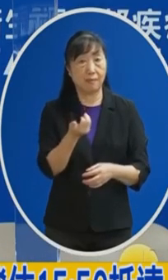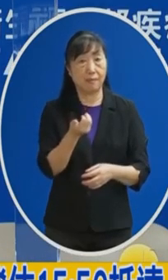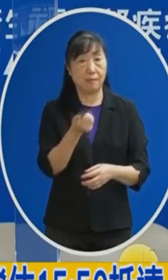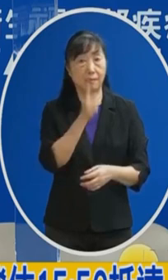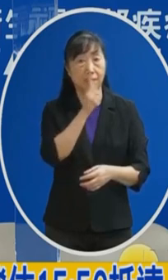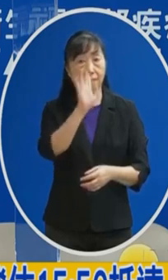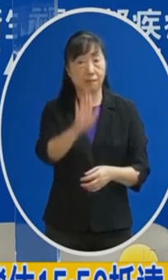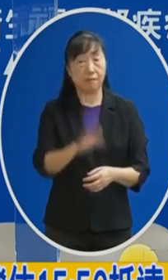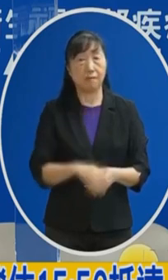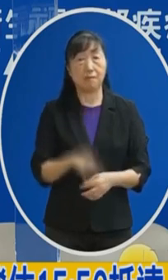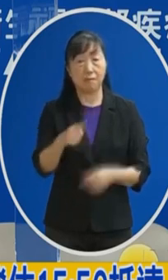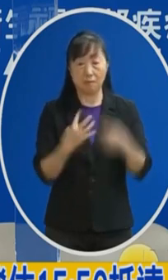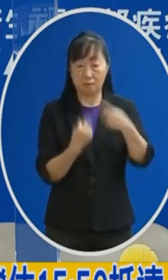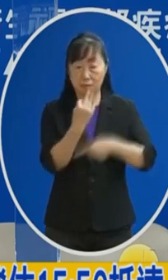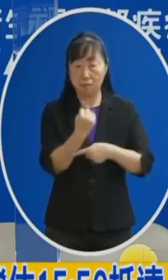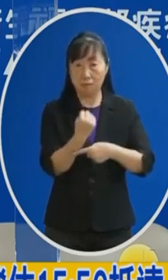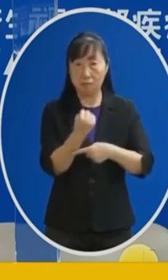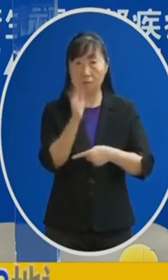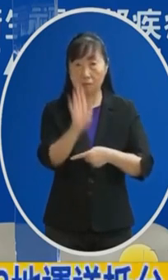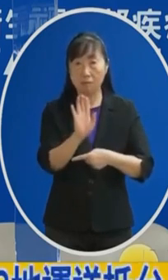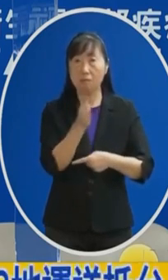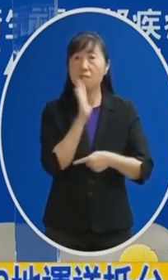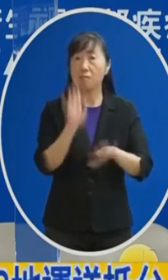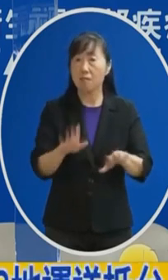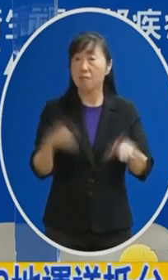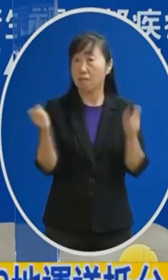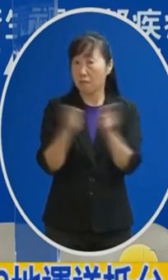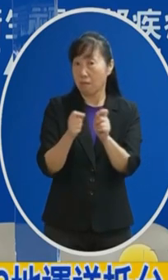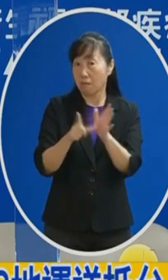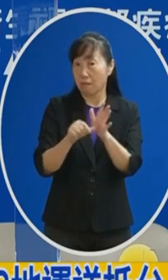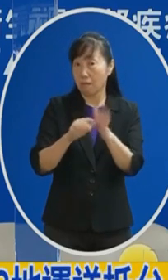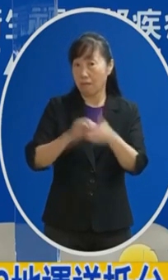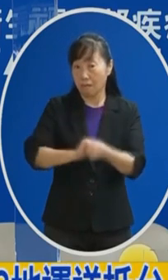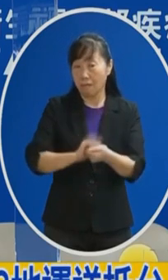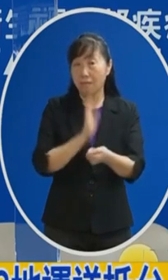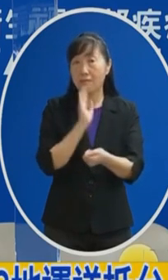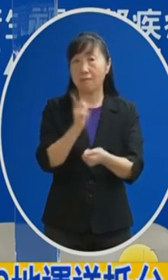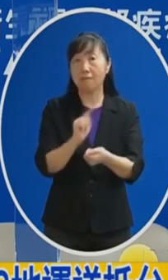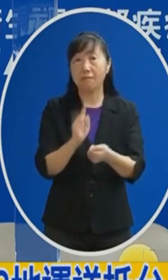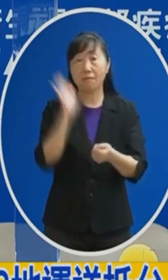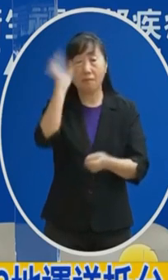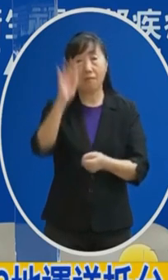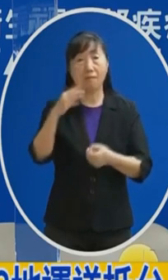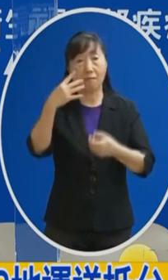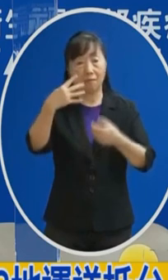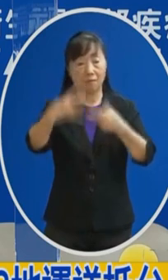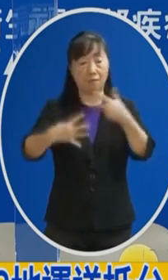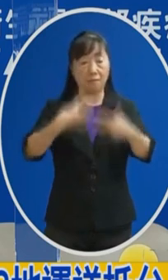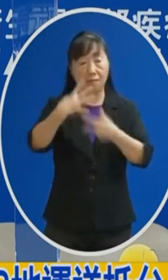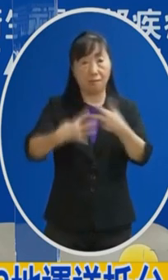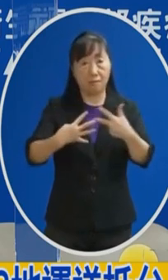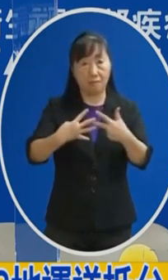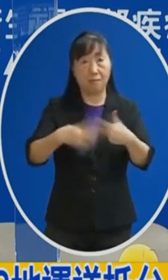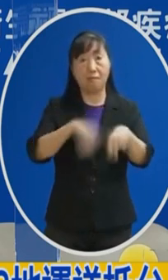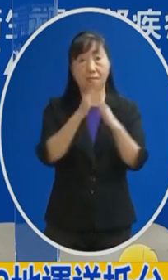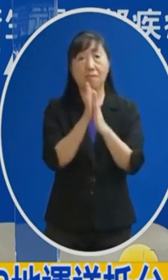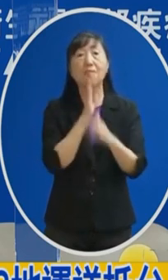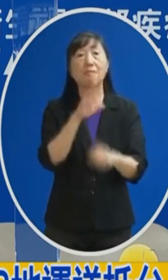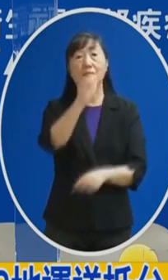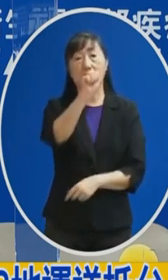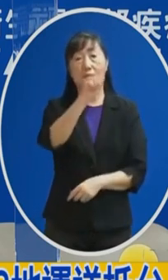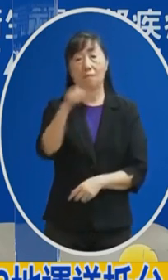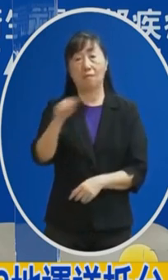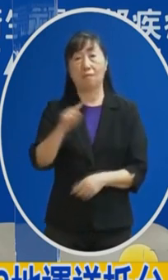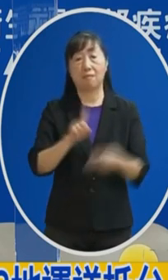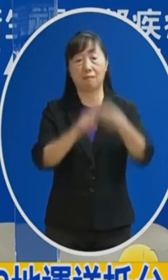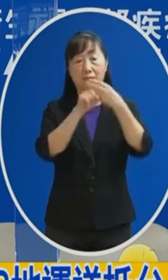们目前暂定了哈，暂定。未来的4周都是先提供 A 类，那我们当然会